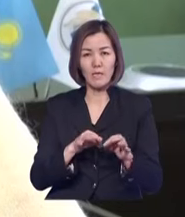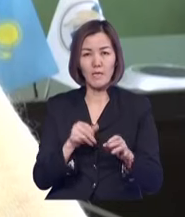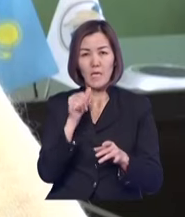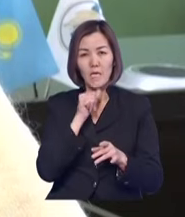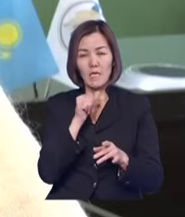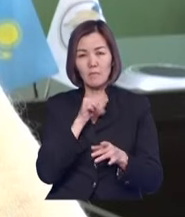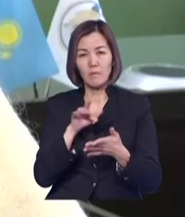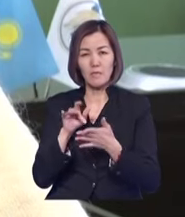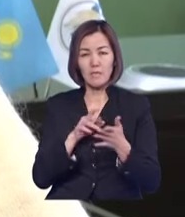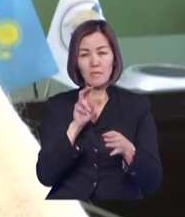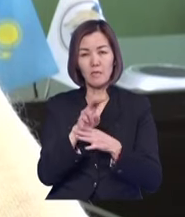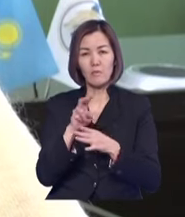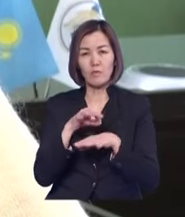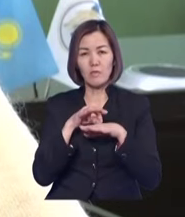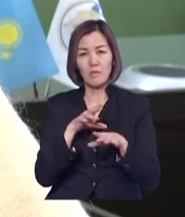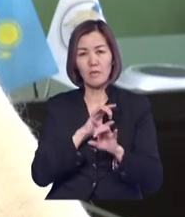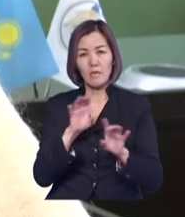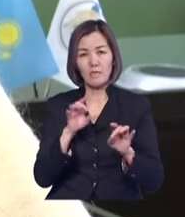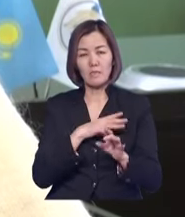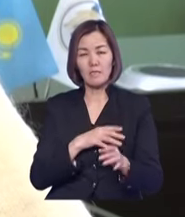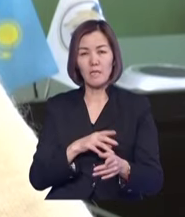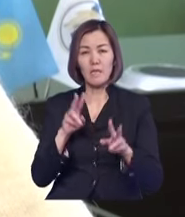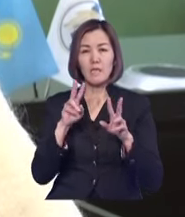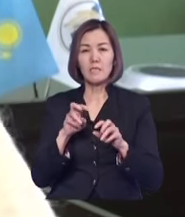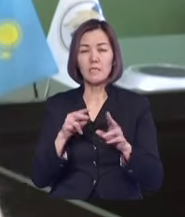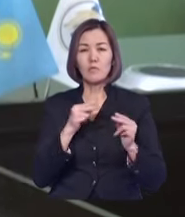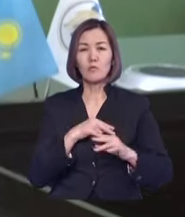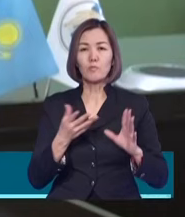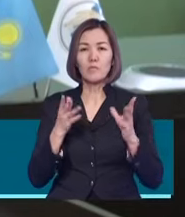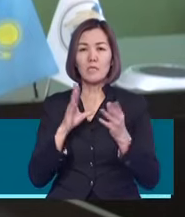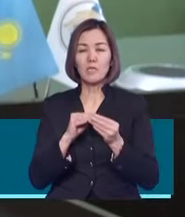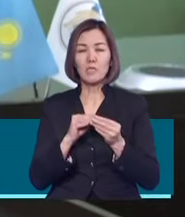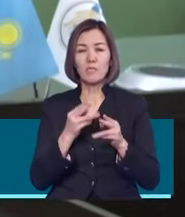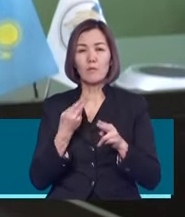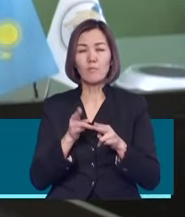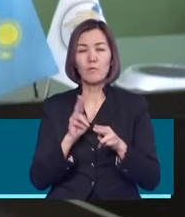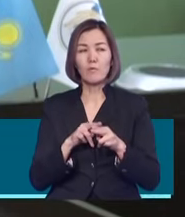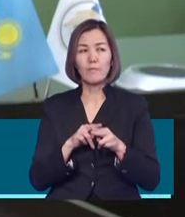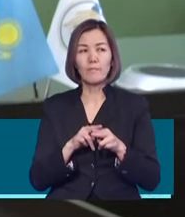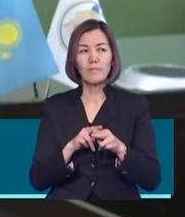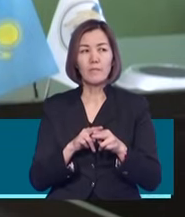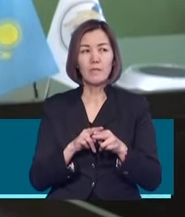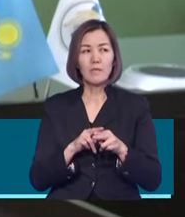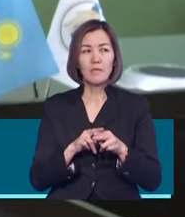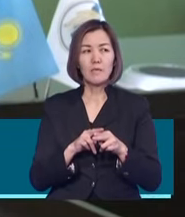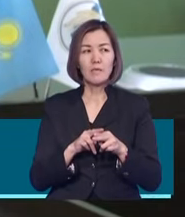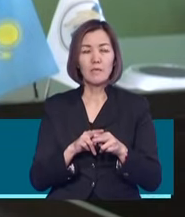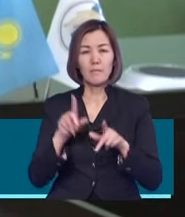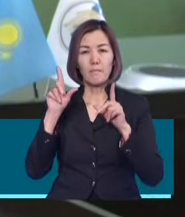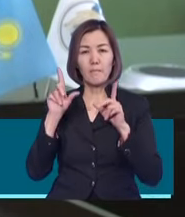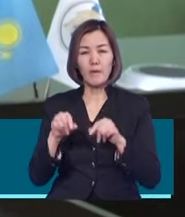экспедициялар өтетінін айтады. Зерттеу жұмысының нәтижесі ретінде бұл Шпицбергенге